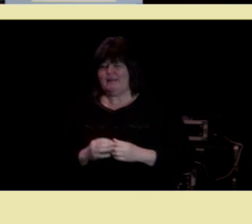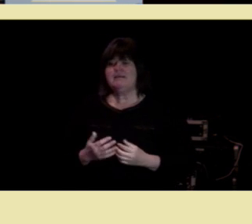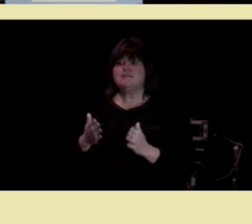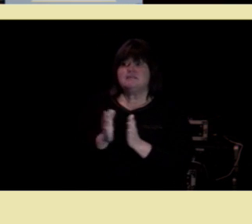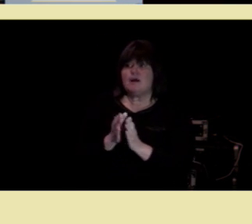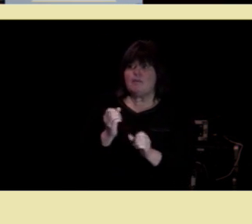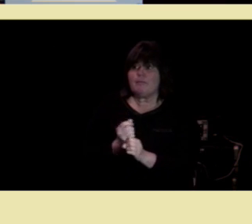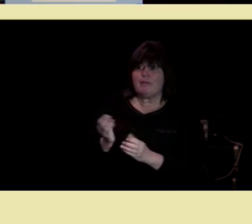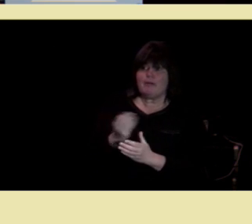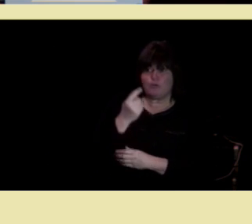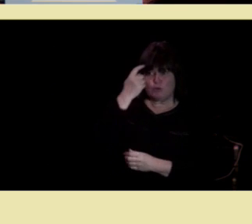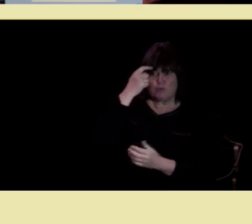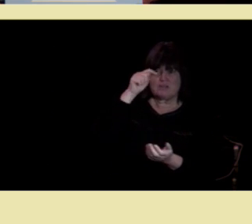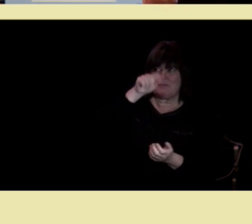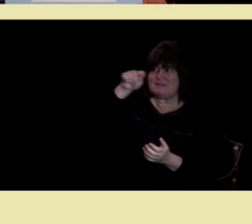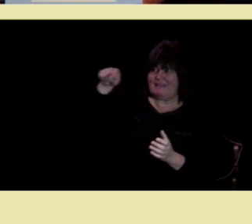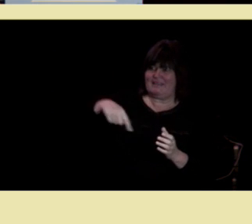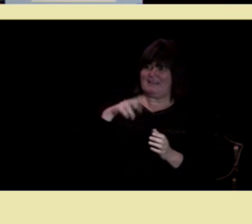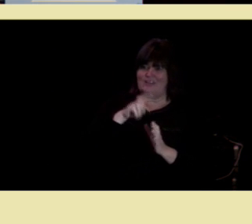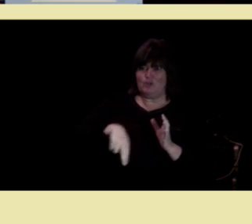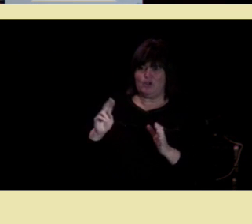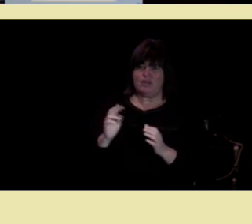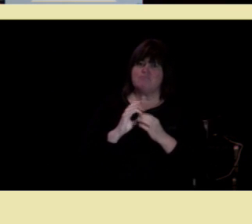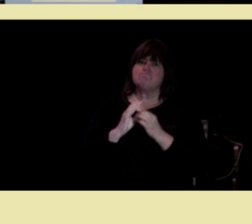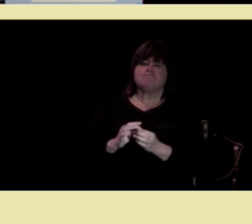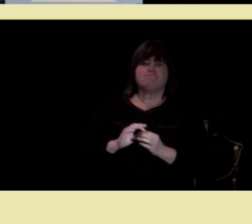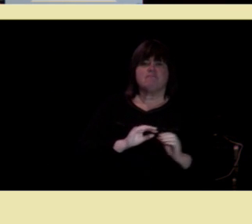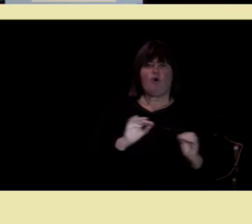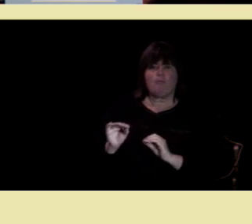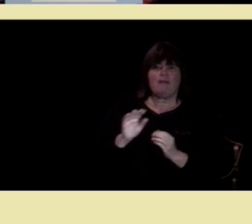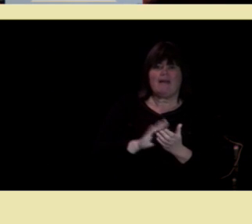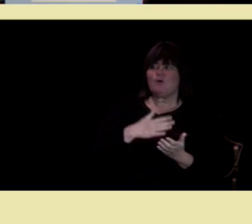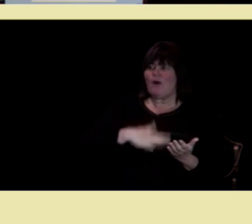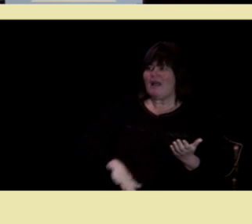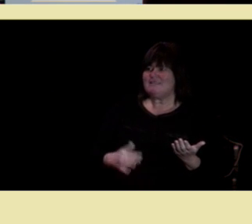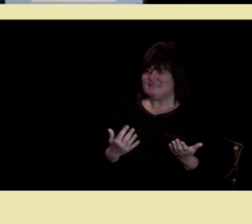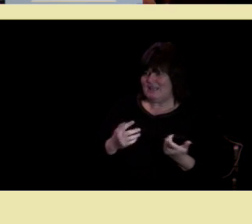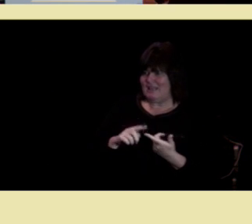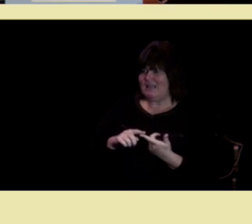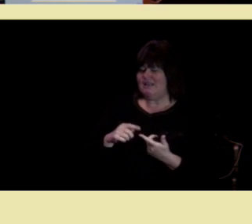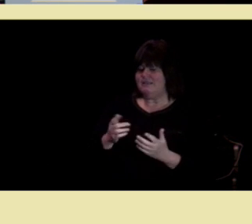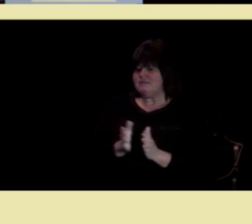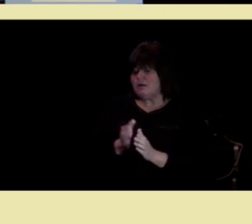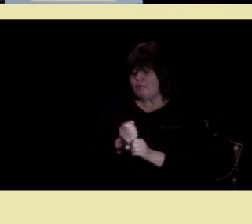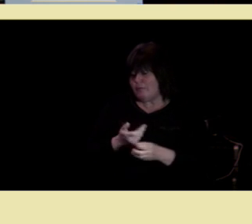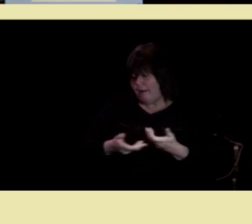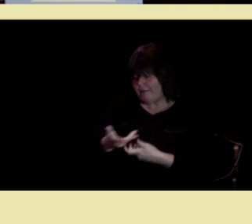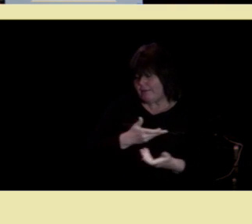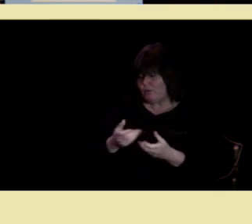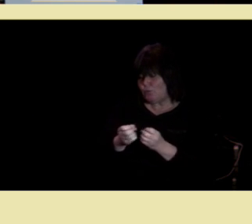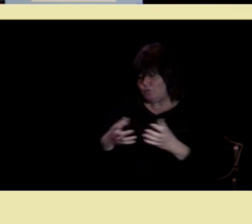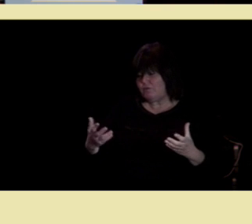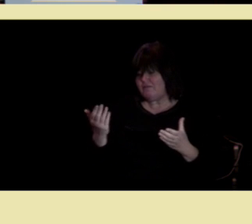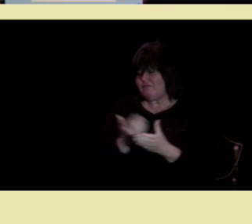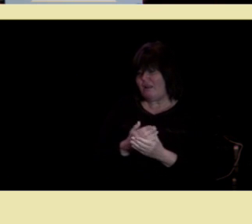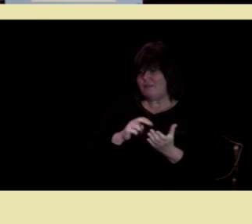mellom kunnskapssentrene i Norge når det gjelder opplæring og helse samarbeider, utvikler felles metodeverktøy, og